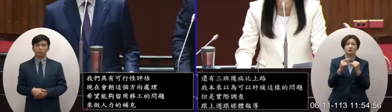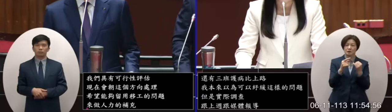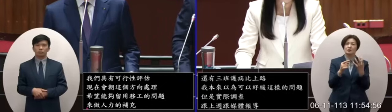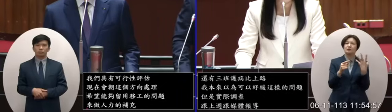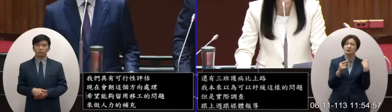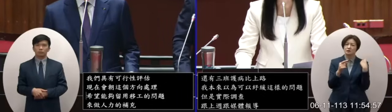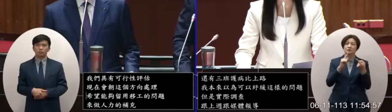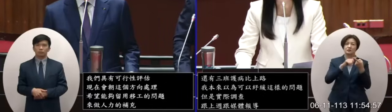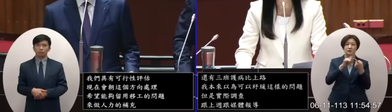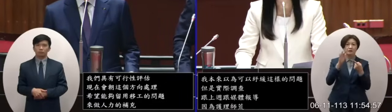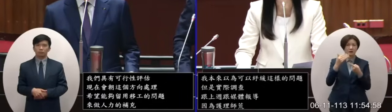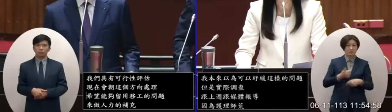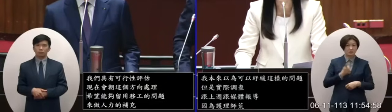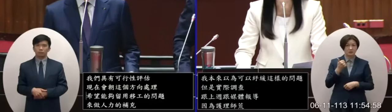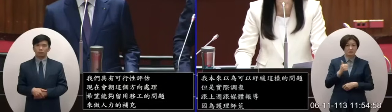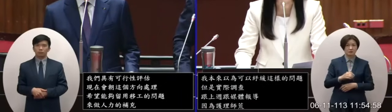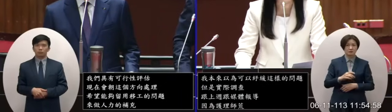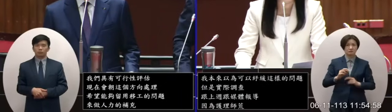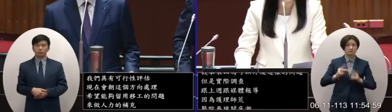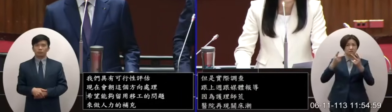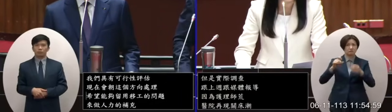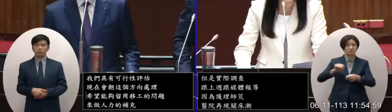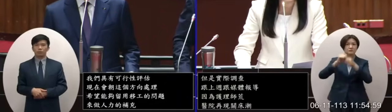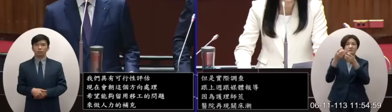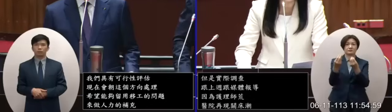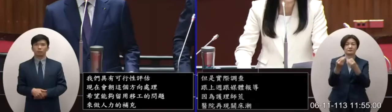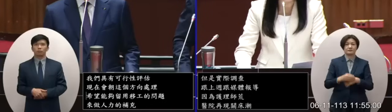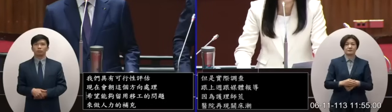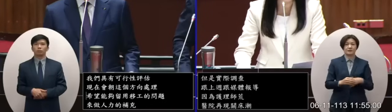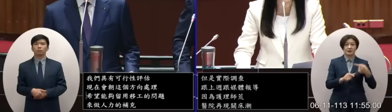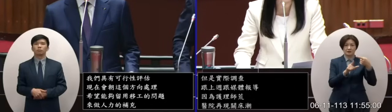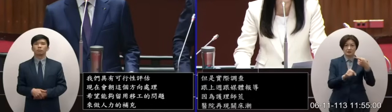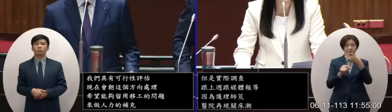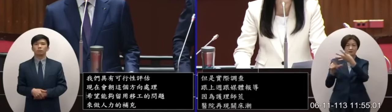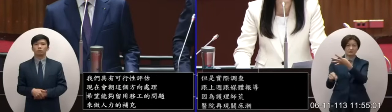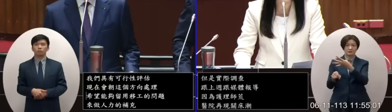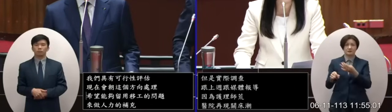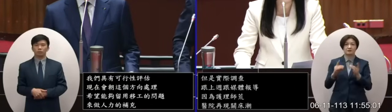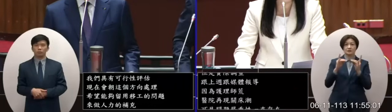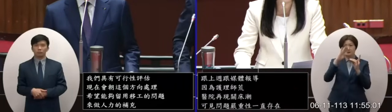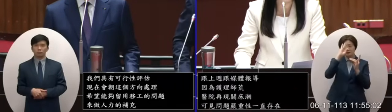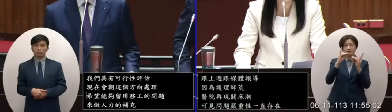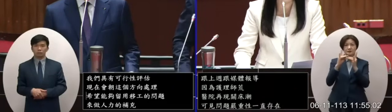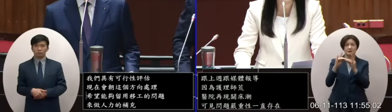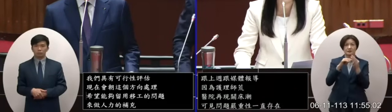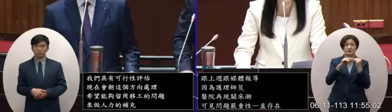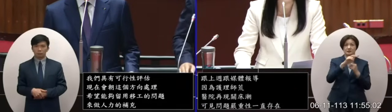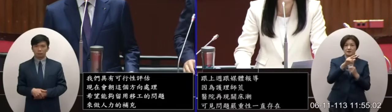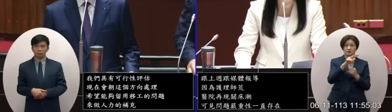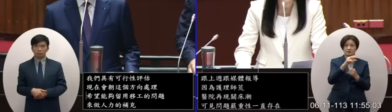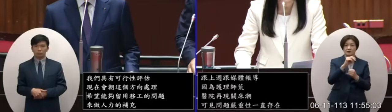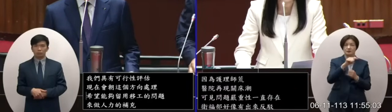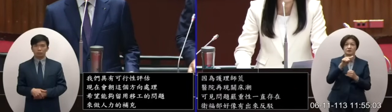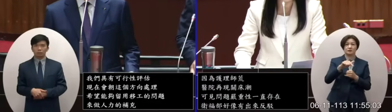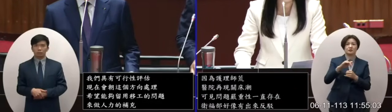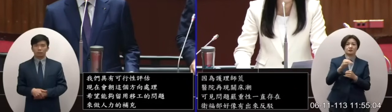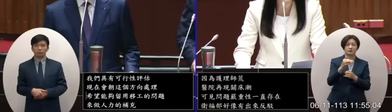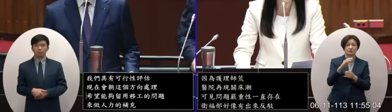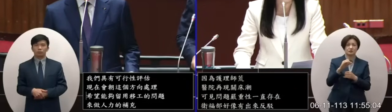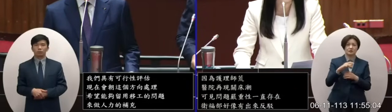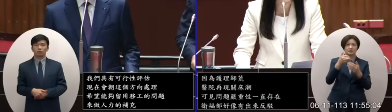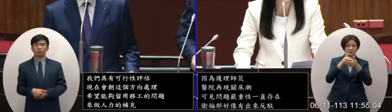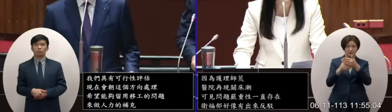哦。那但是也没有太大的改善哦。所以一月到四月，全国病床数从76,696床降